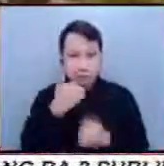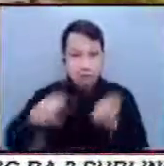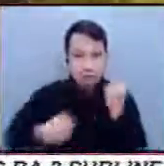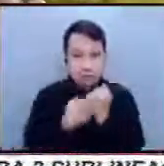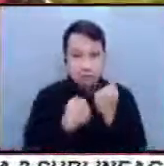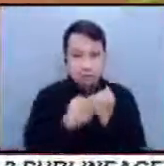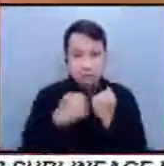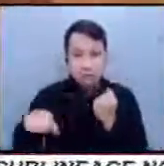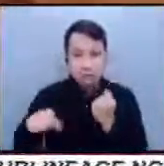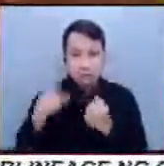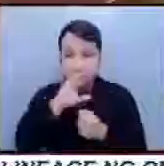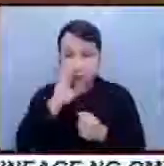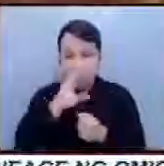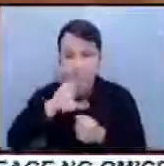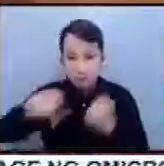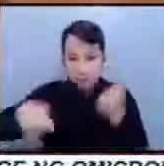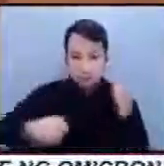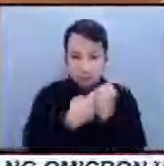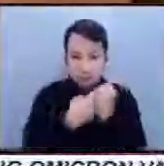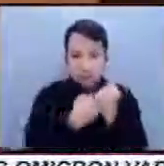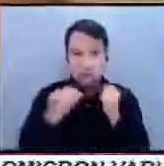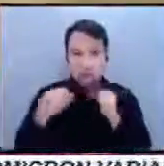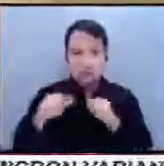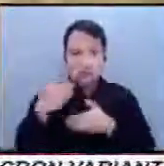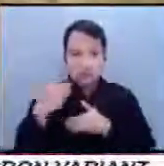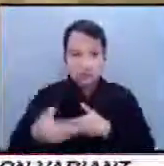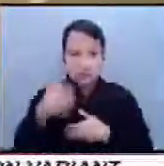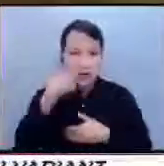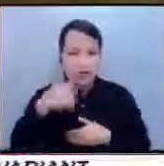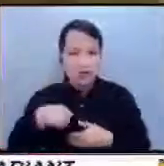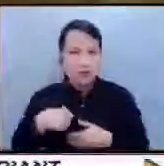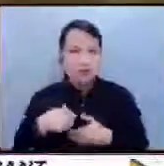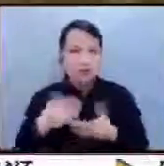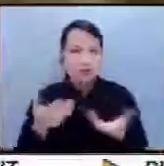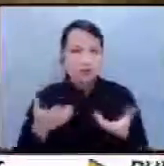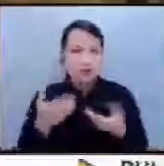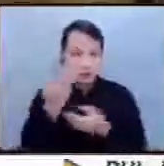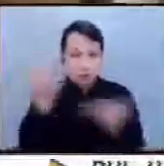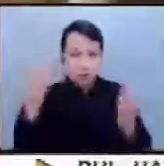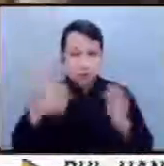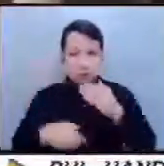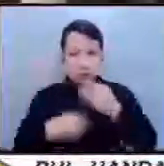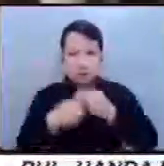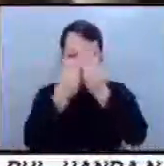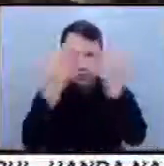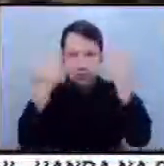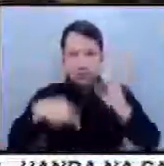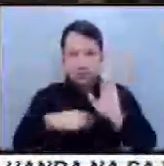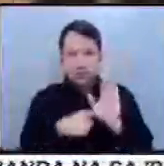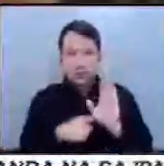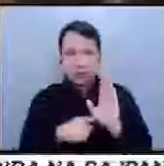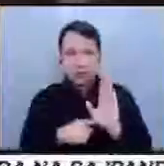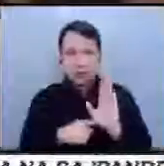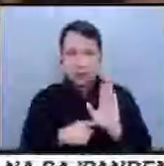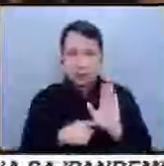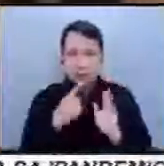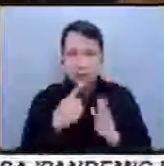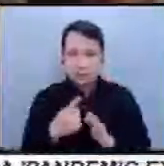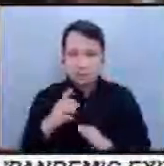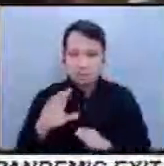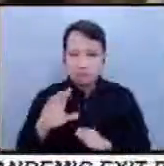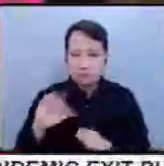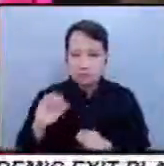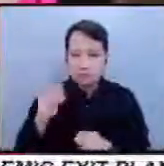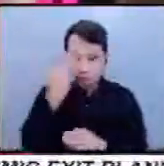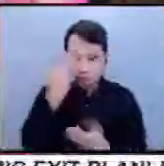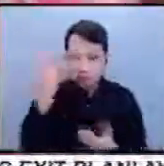Cebuano. Kahapon, tinapos ni Robredo ang kanyang pagbisita sa Mindanao sa pamamagitan ng pagbisita sa mga magsasaka sa Bukidnon. Partikular na